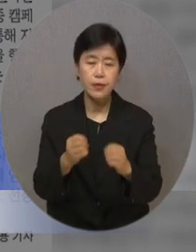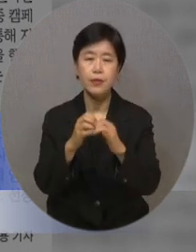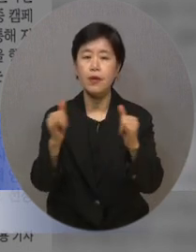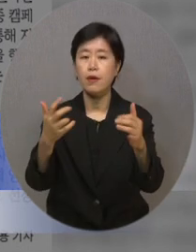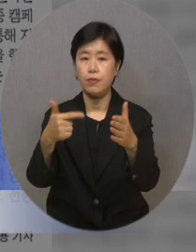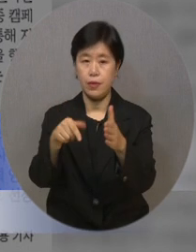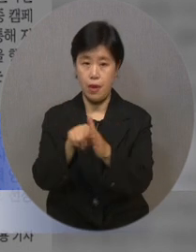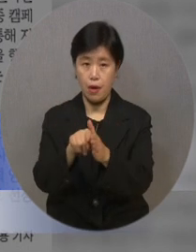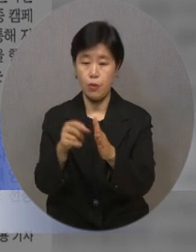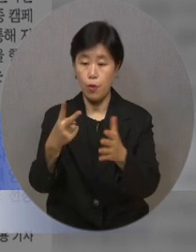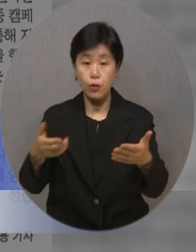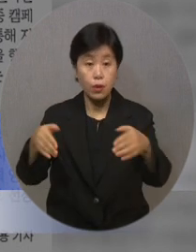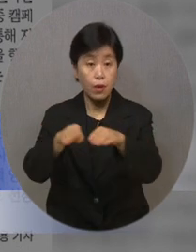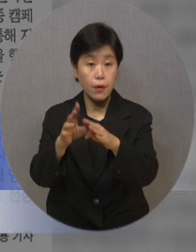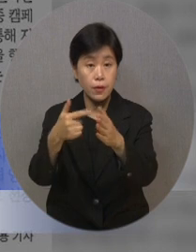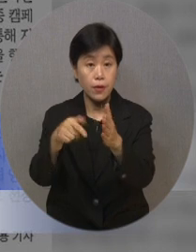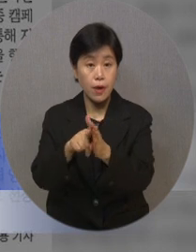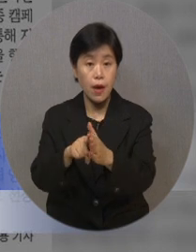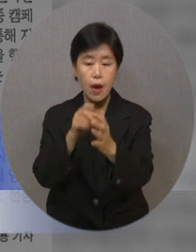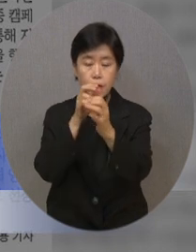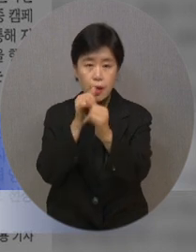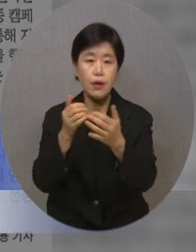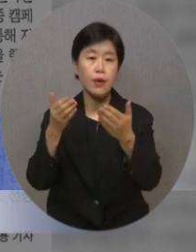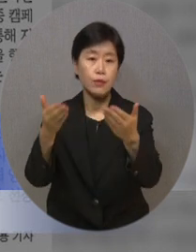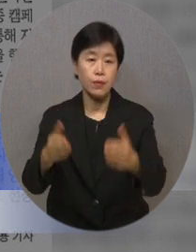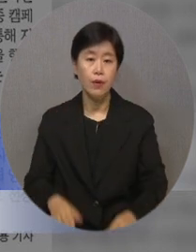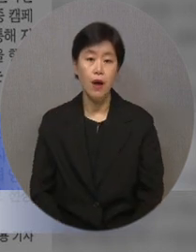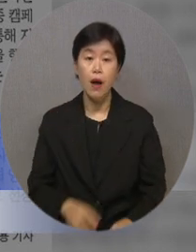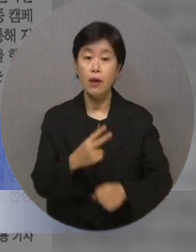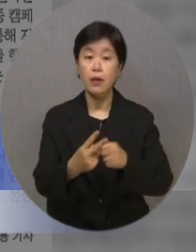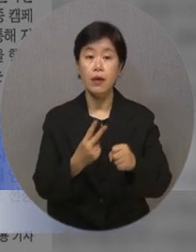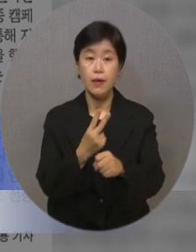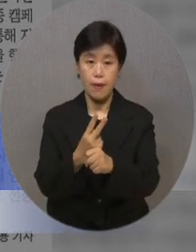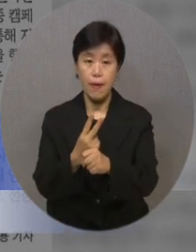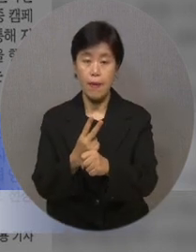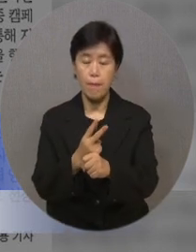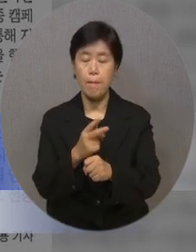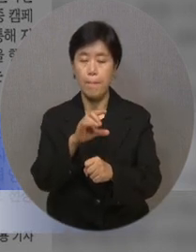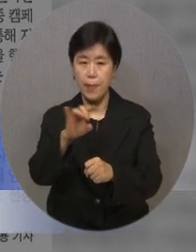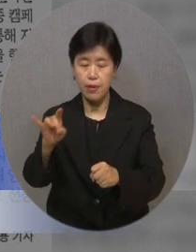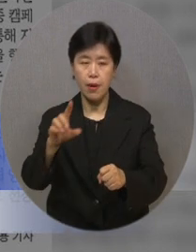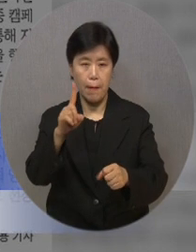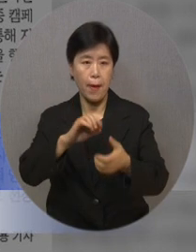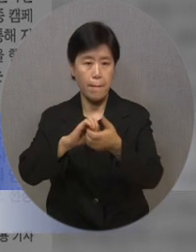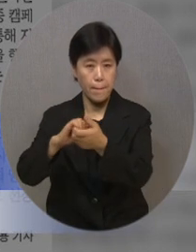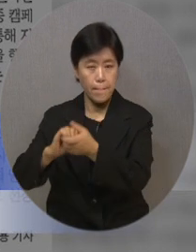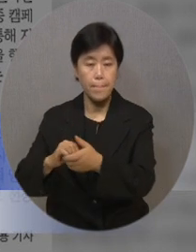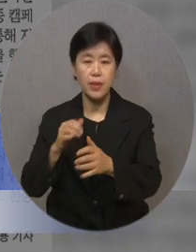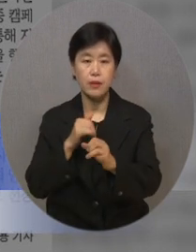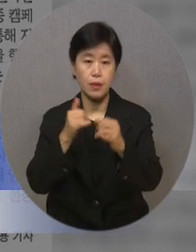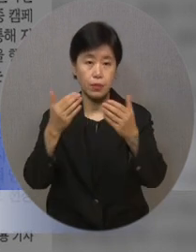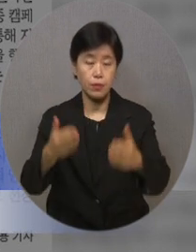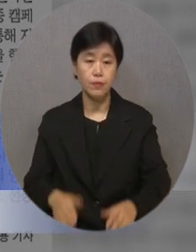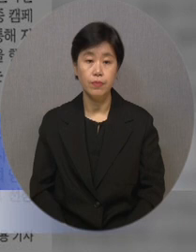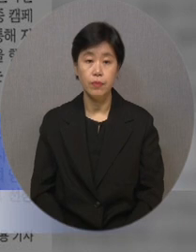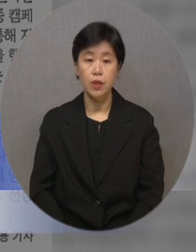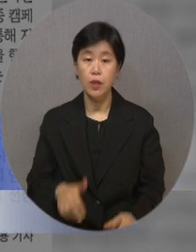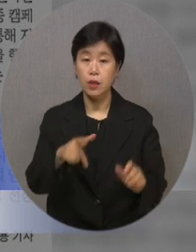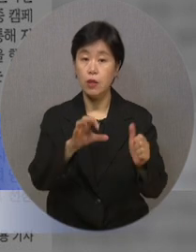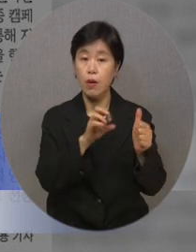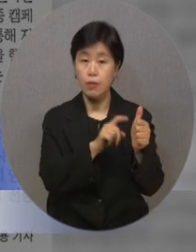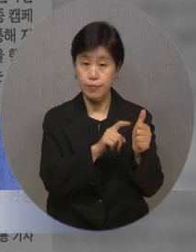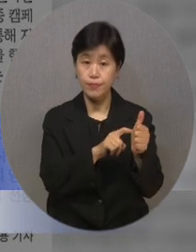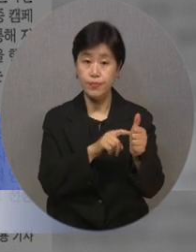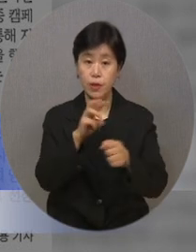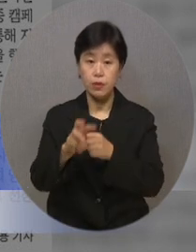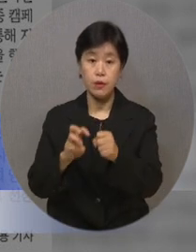부문 최고 명예의 상으로 2년에 한 번씩 시상하는 상인데요 정회장은 지난 30여년 동안 국내외